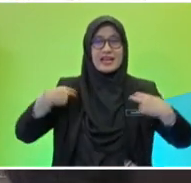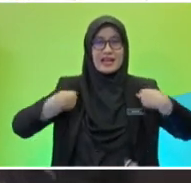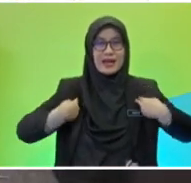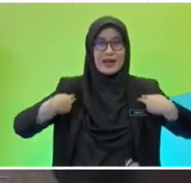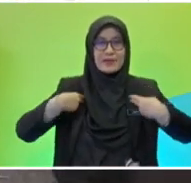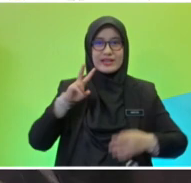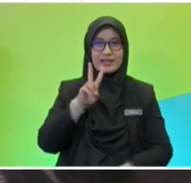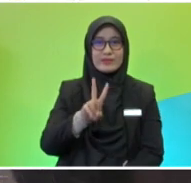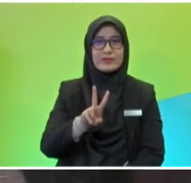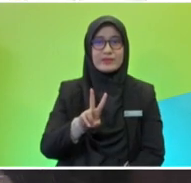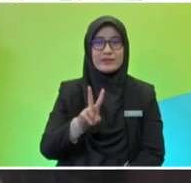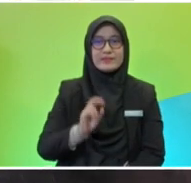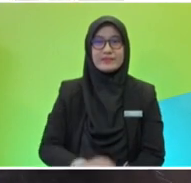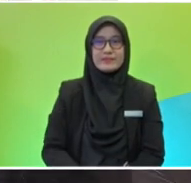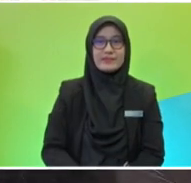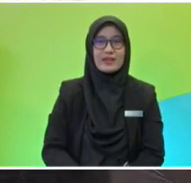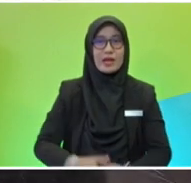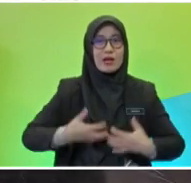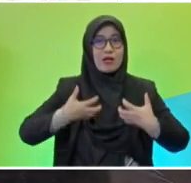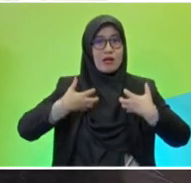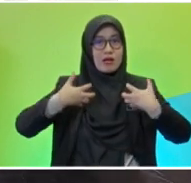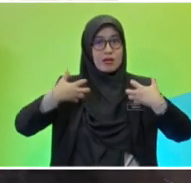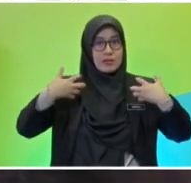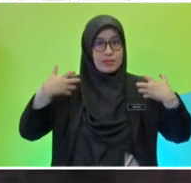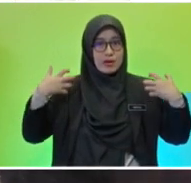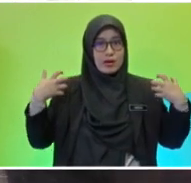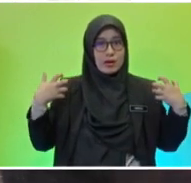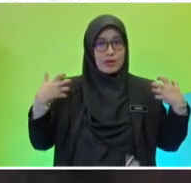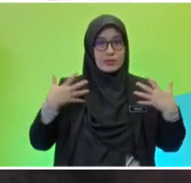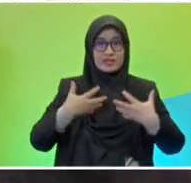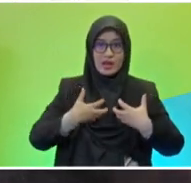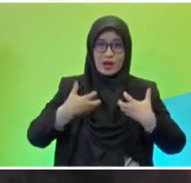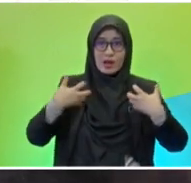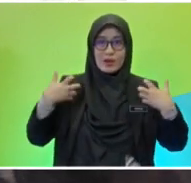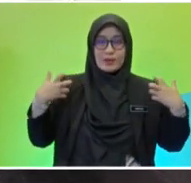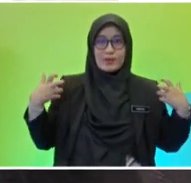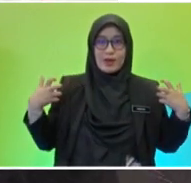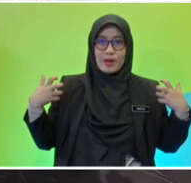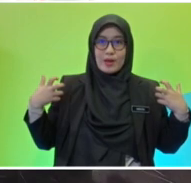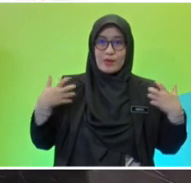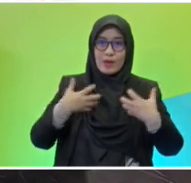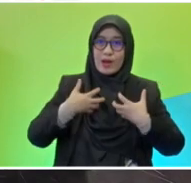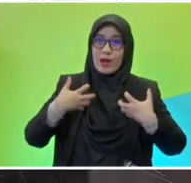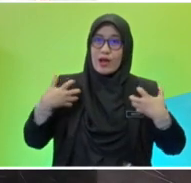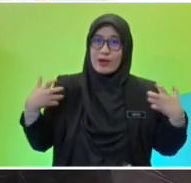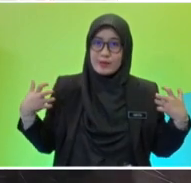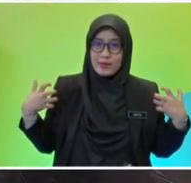Haiwan yang kedua iaitu... Itu. Harimau. Harimau. Okey. Kita buat suara